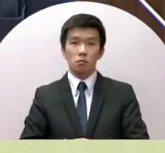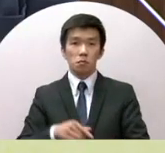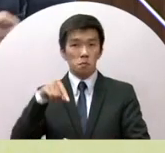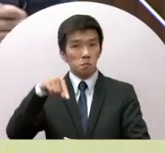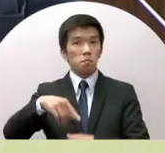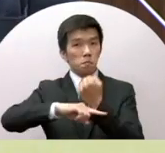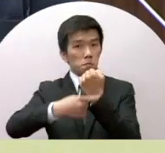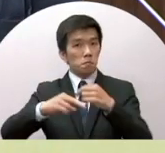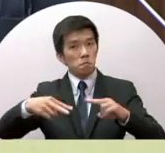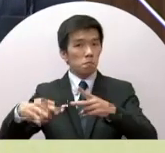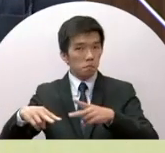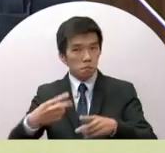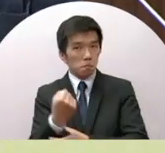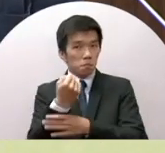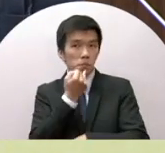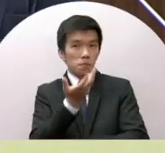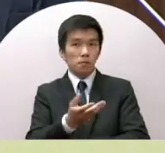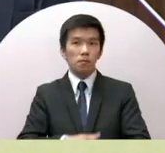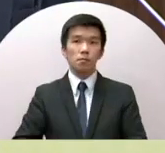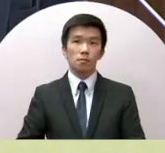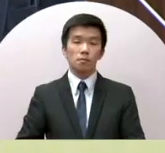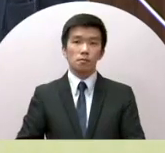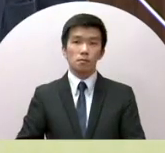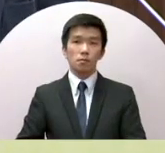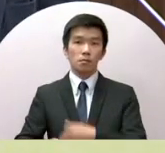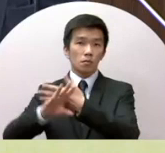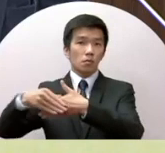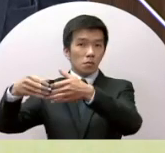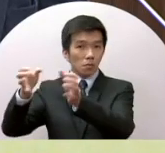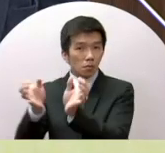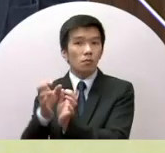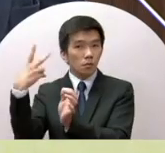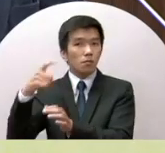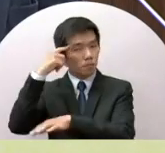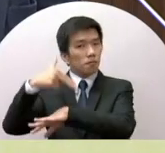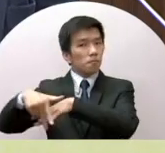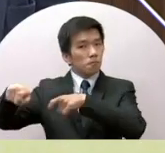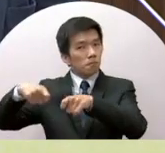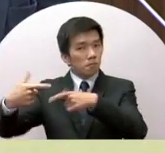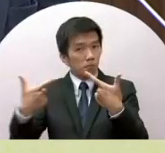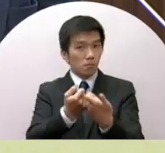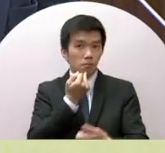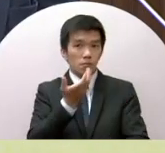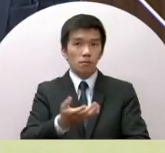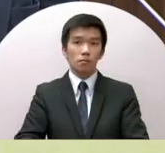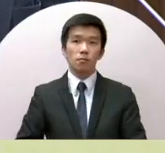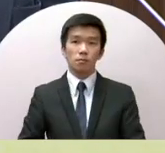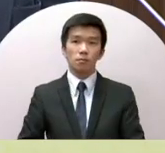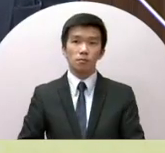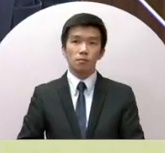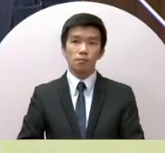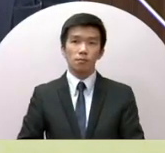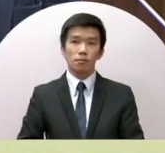来做一个支持呢？那外交部这边是不是来做一个配套，来去做一个相关性的一个处理？ 啊，谢谢委员